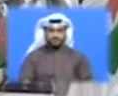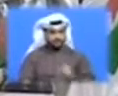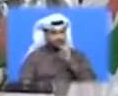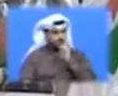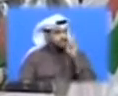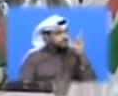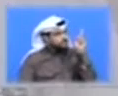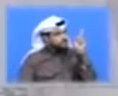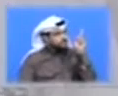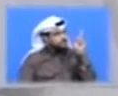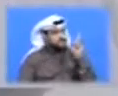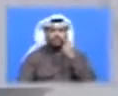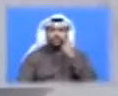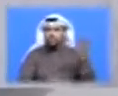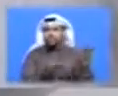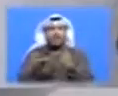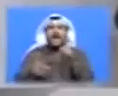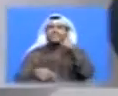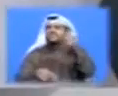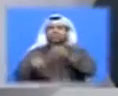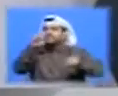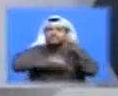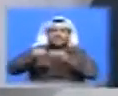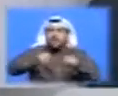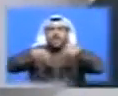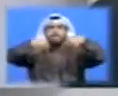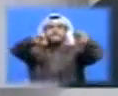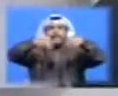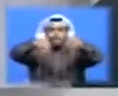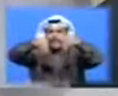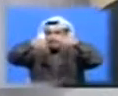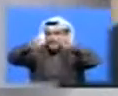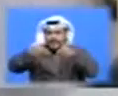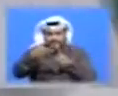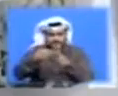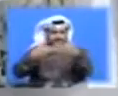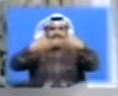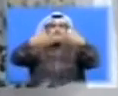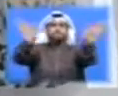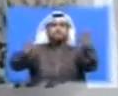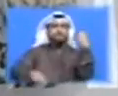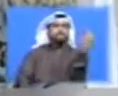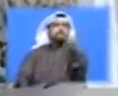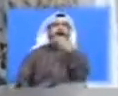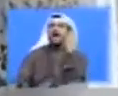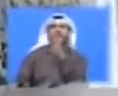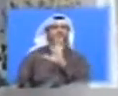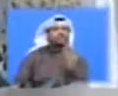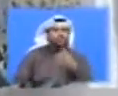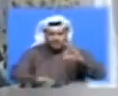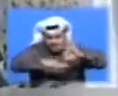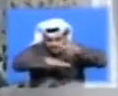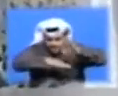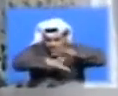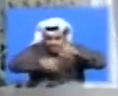في مشهد غير مسبوق وأحداث نوعية تتعلق بالموقف الإنساني الكويتي تجاه مأساة اللاجئين السوريين في